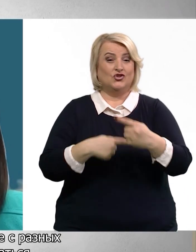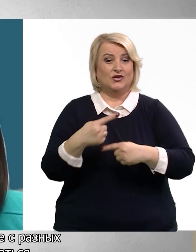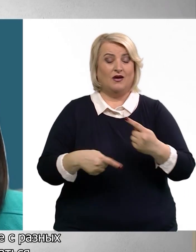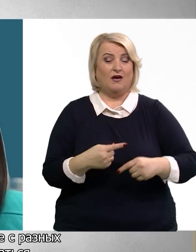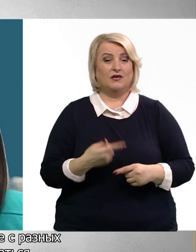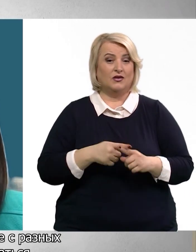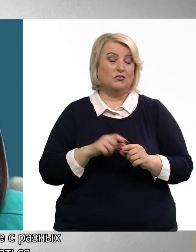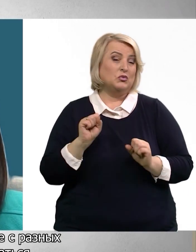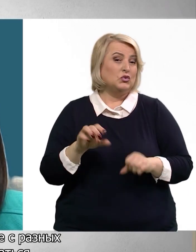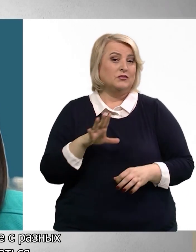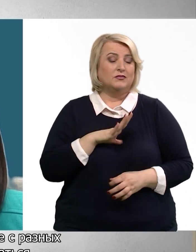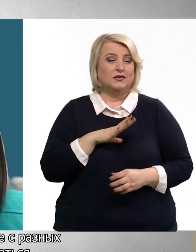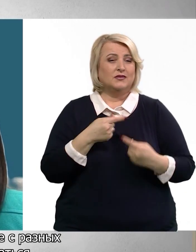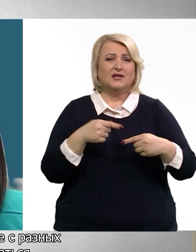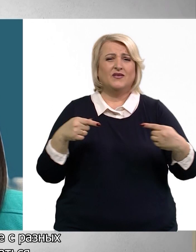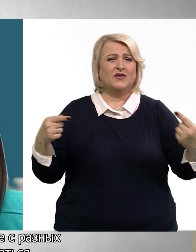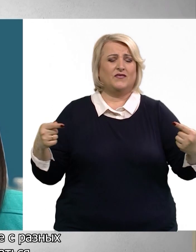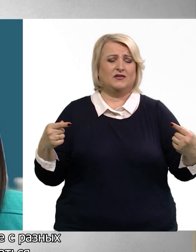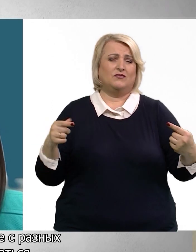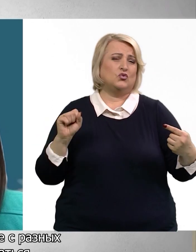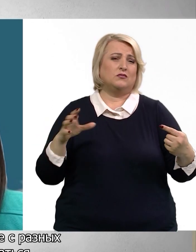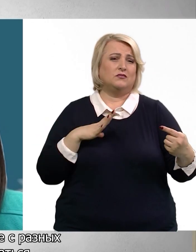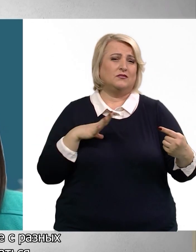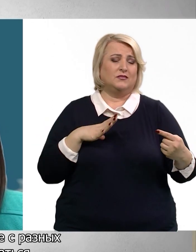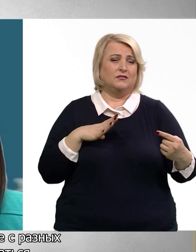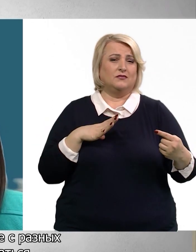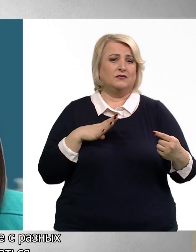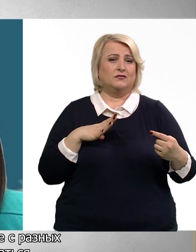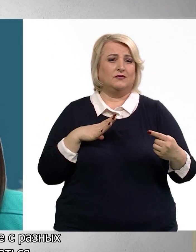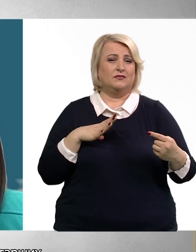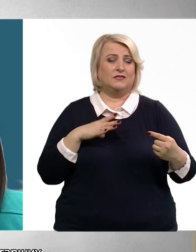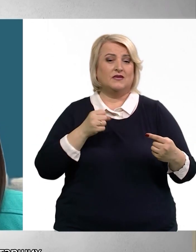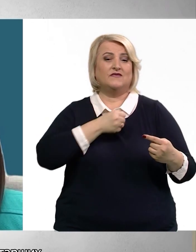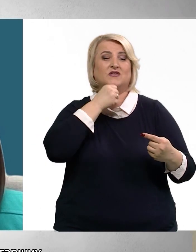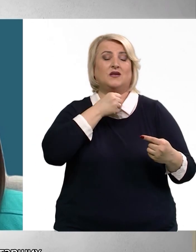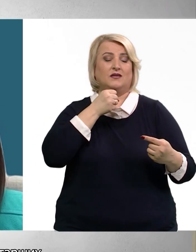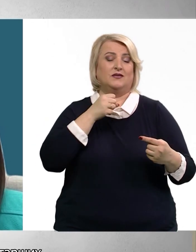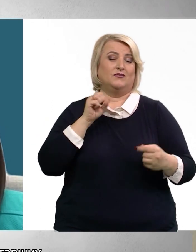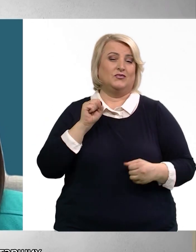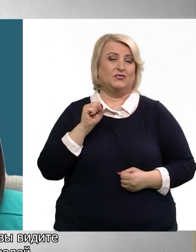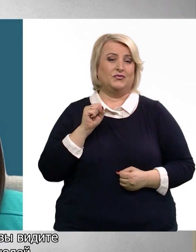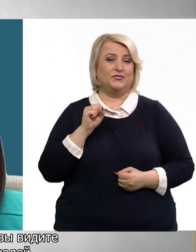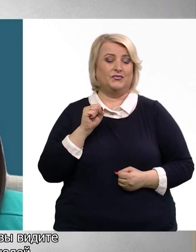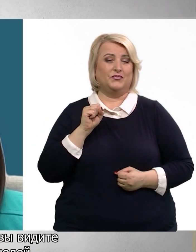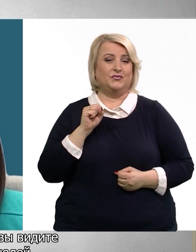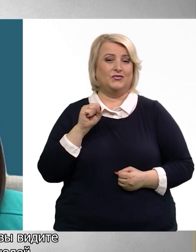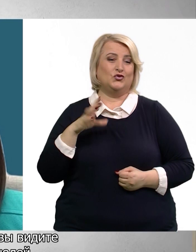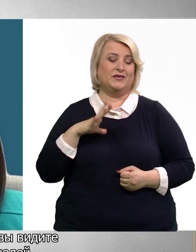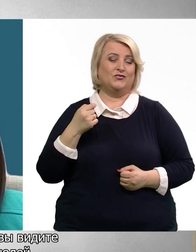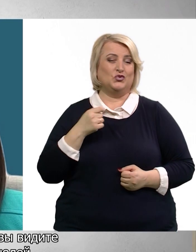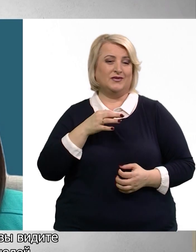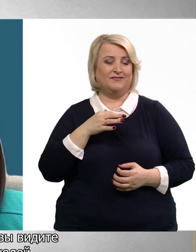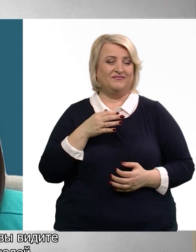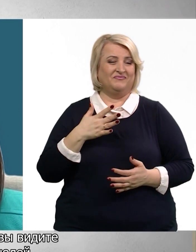generație care vine, care iată poate fi din diferite perspective chiar blamată de către cei mai în vârstă, să ne spuneți lucruri